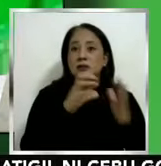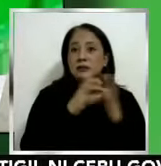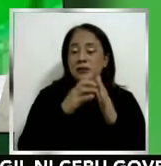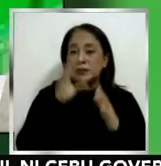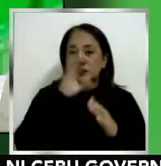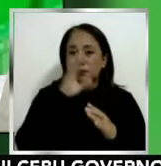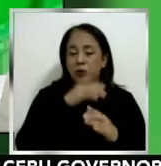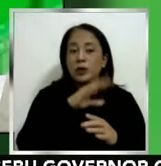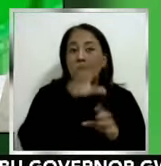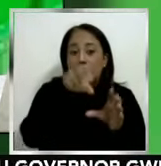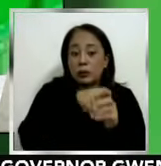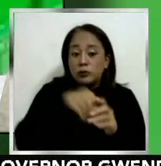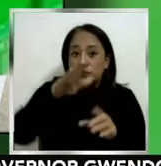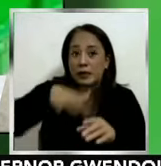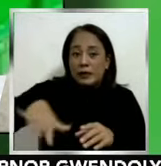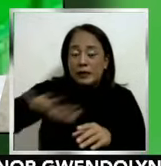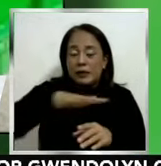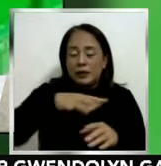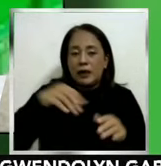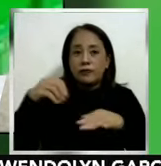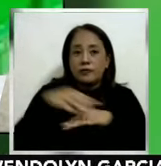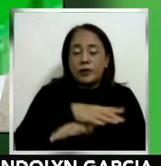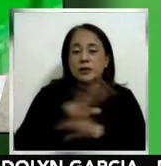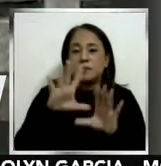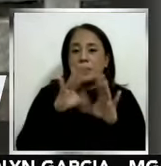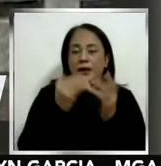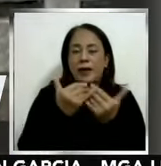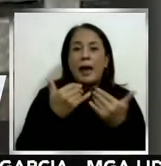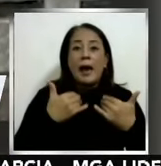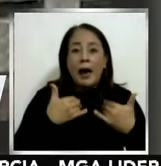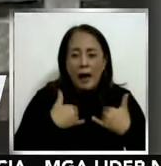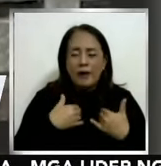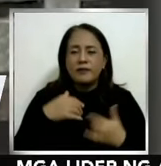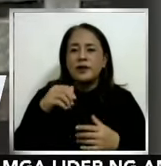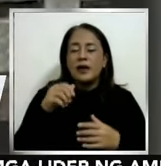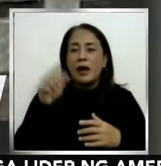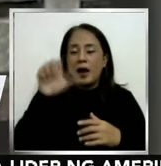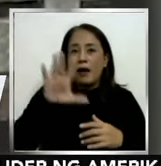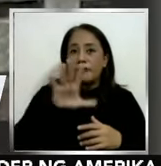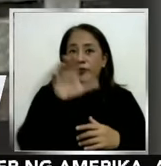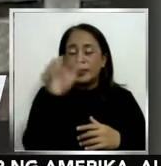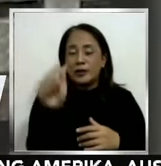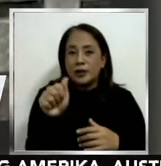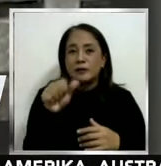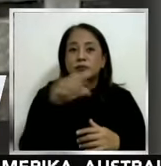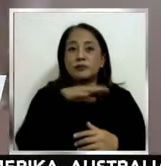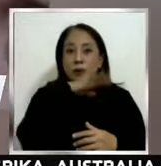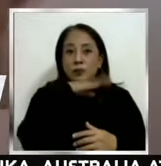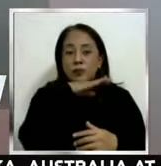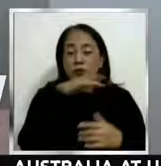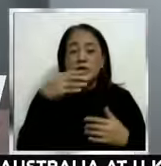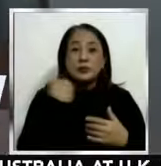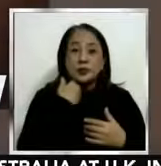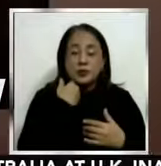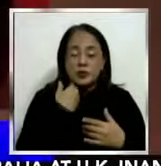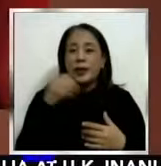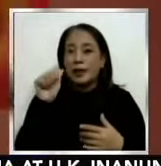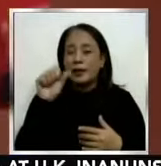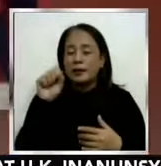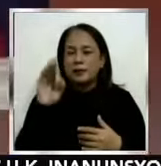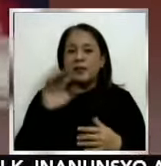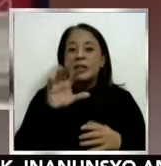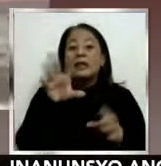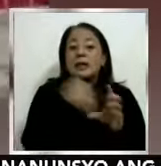radius mula sa apektadong barangay na may kaso ng African Swine Fever o ASF, kaya kabilang ang kanyang mga alagang baboy sa